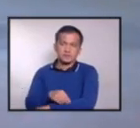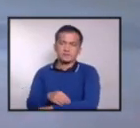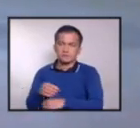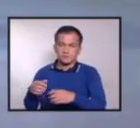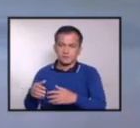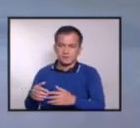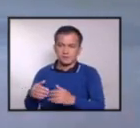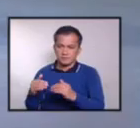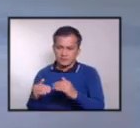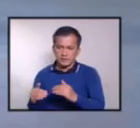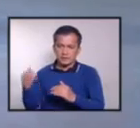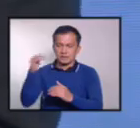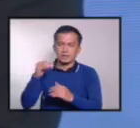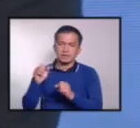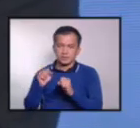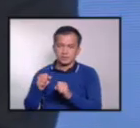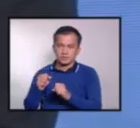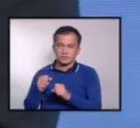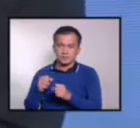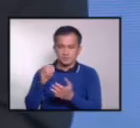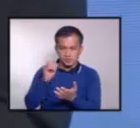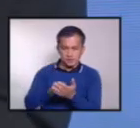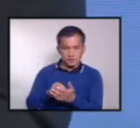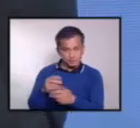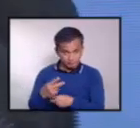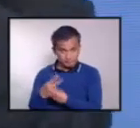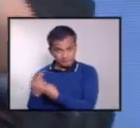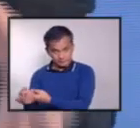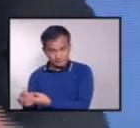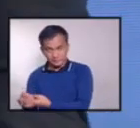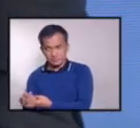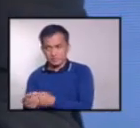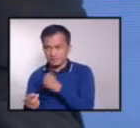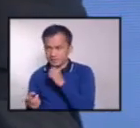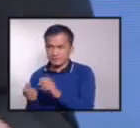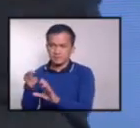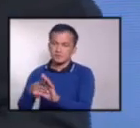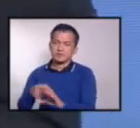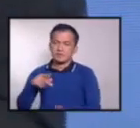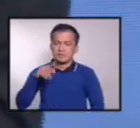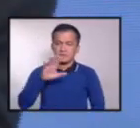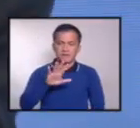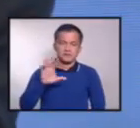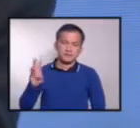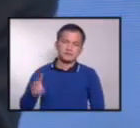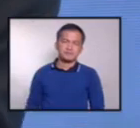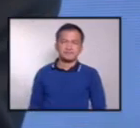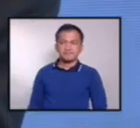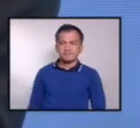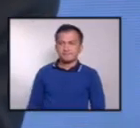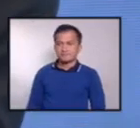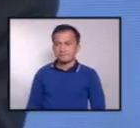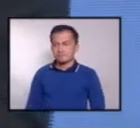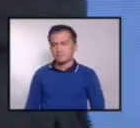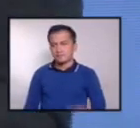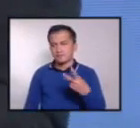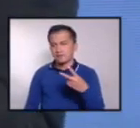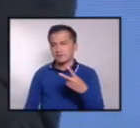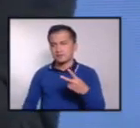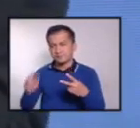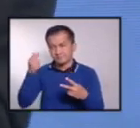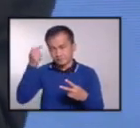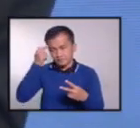sila at pwedeng pautangin ng gobyerno, hindi na sumali doon sa mga 5-6. No? Pangalawa, yung mga graduate. Kung